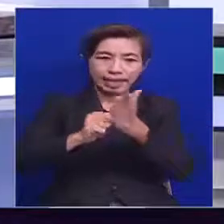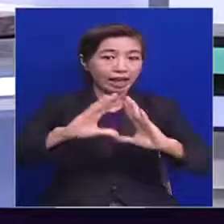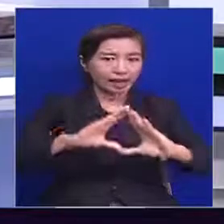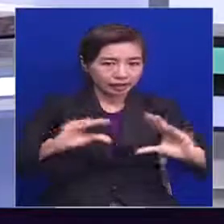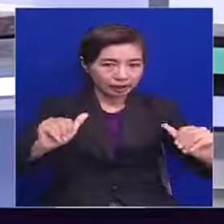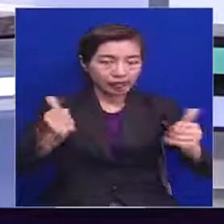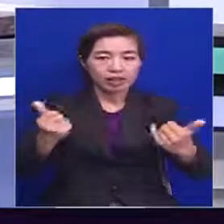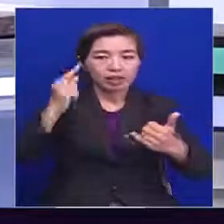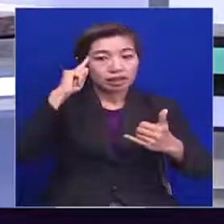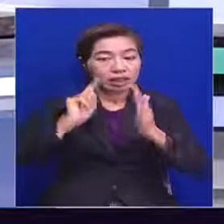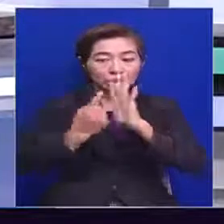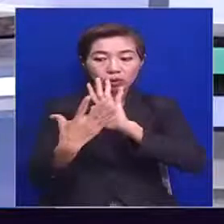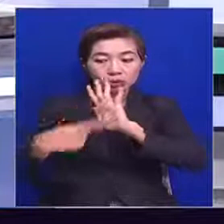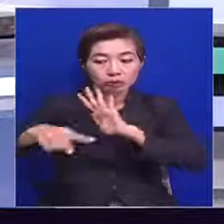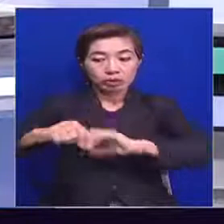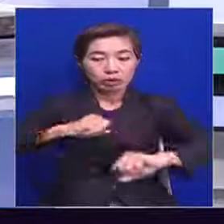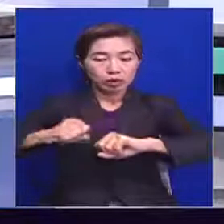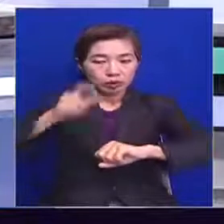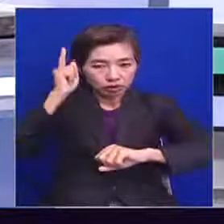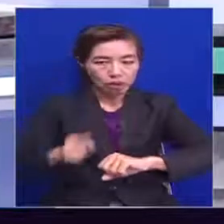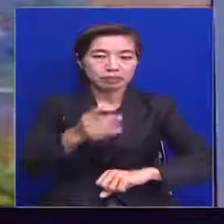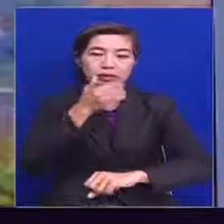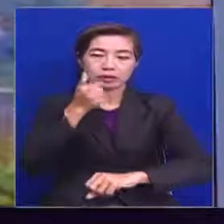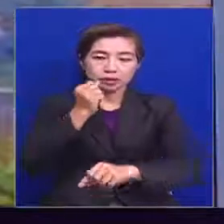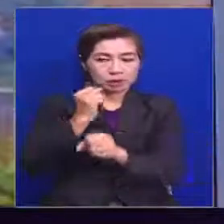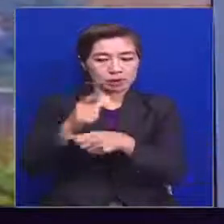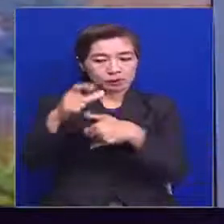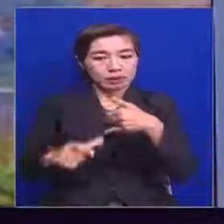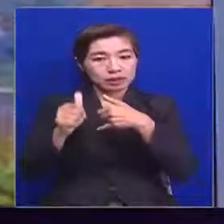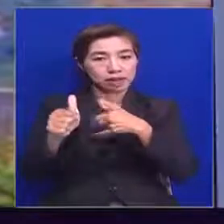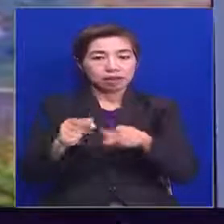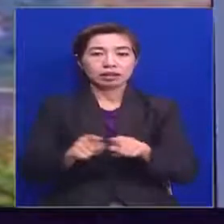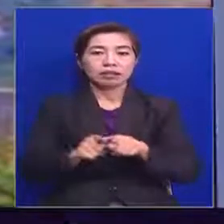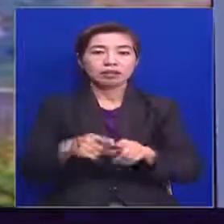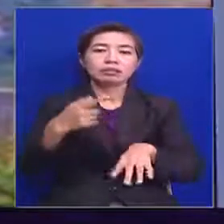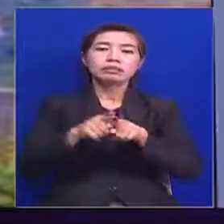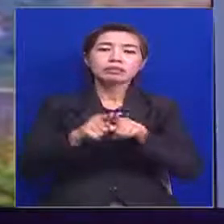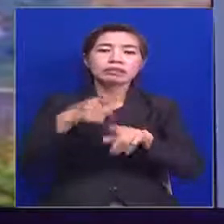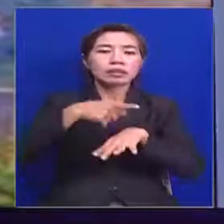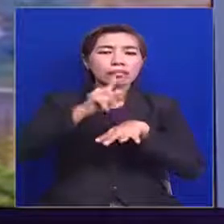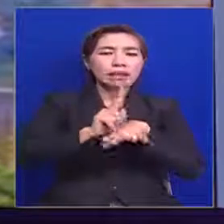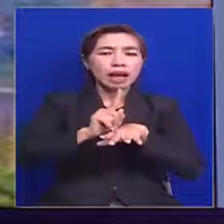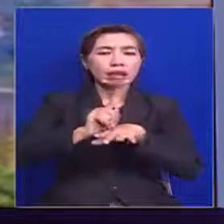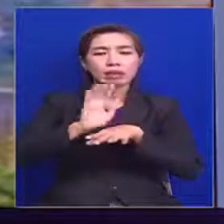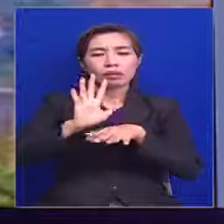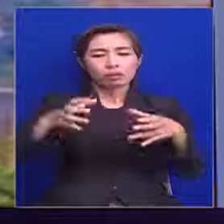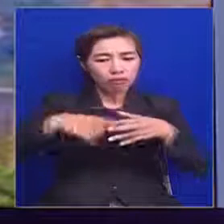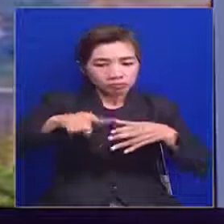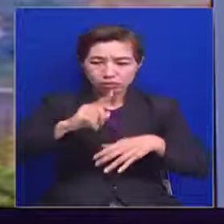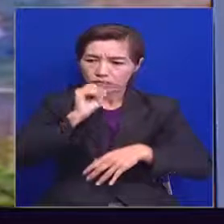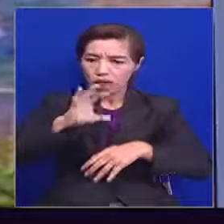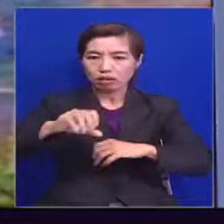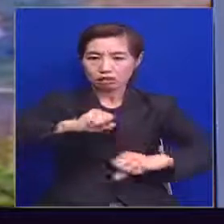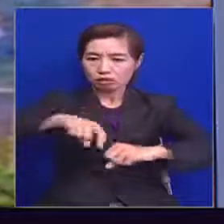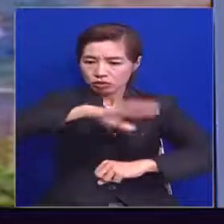ก็คือเยาวชนให้เป็นคนดีก่อนนะครับโดยประธานองคมนตรีและรัฐบุรุษขอให้เยาวชนจังหวัดชายแดนภาคใต้รักษาความเป็น